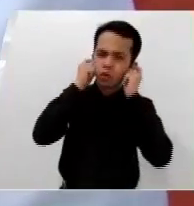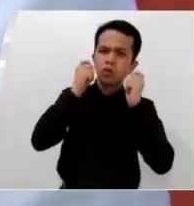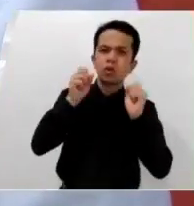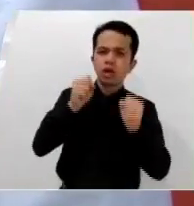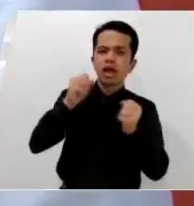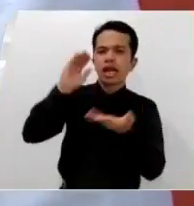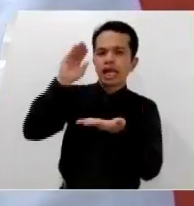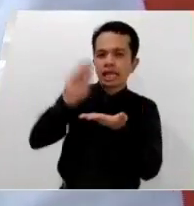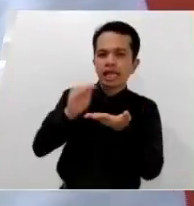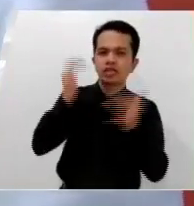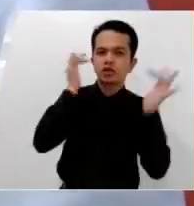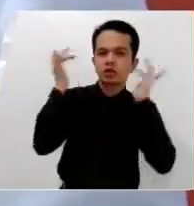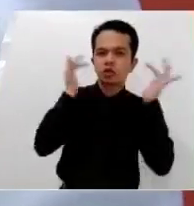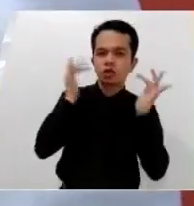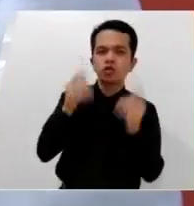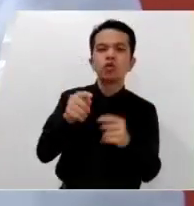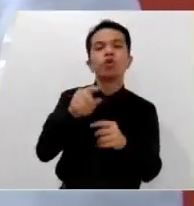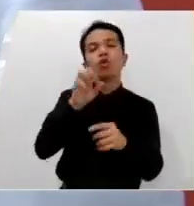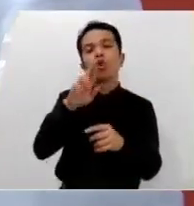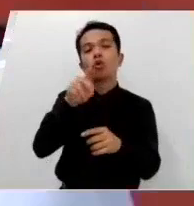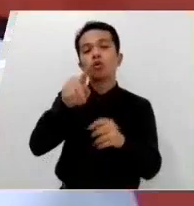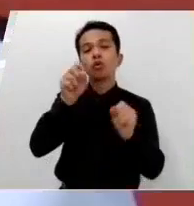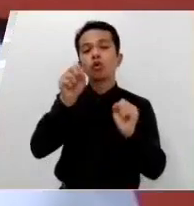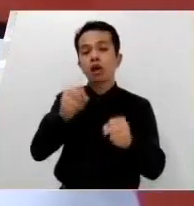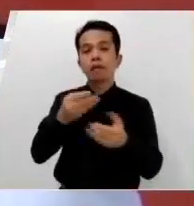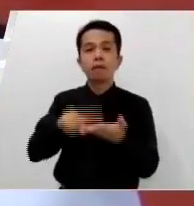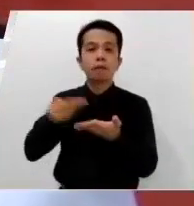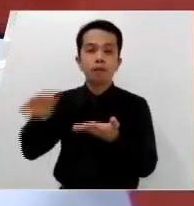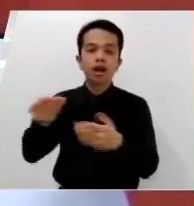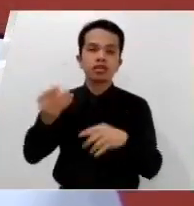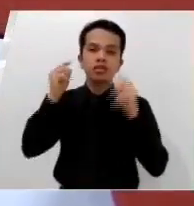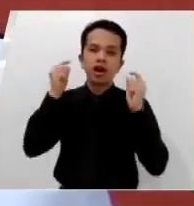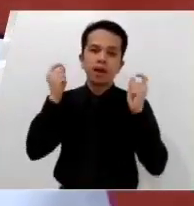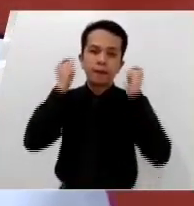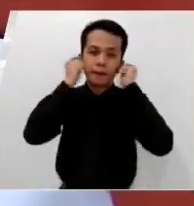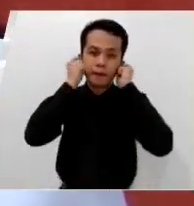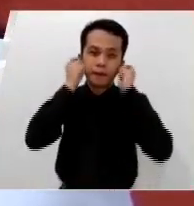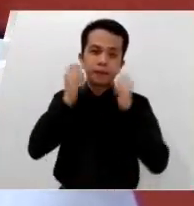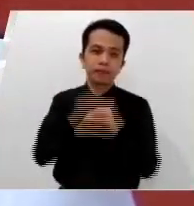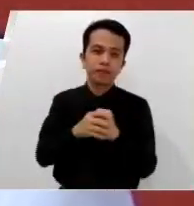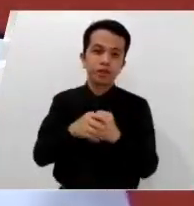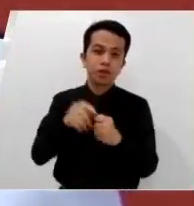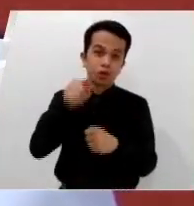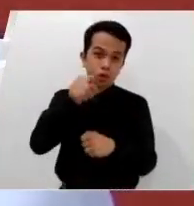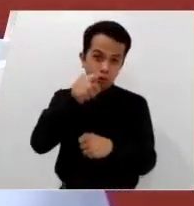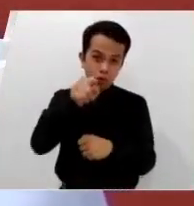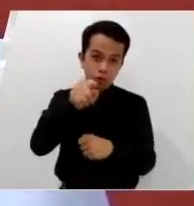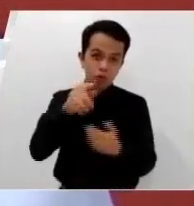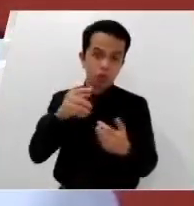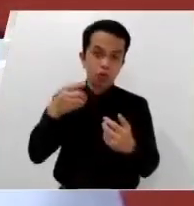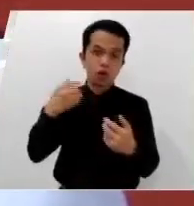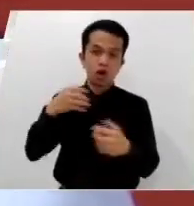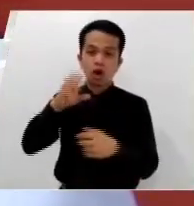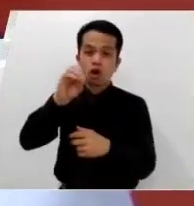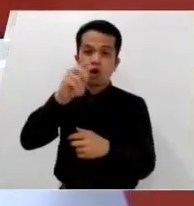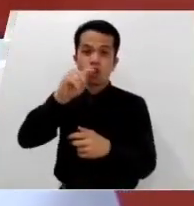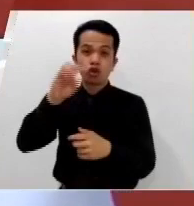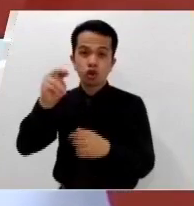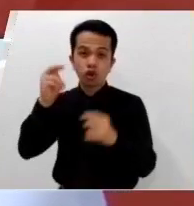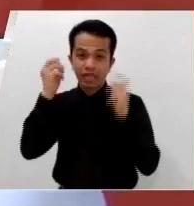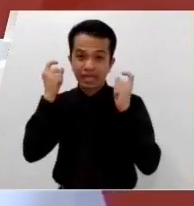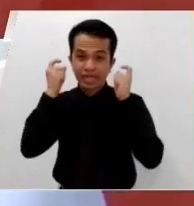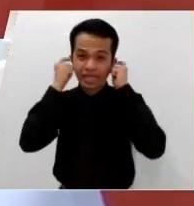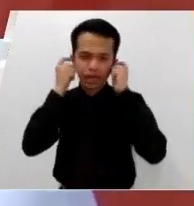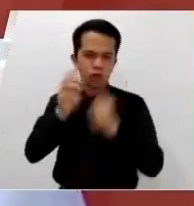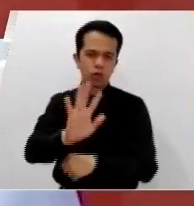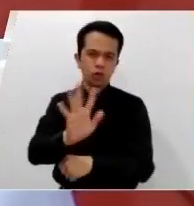naman gumamit lang ng mga, bumili ng mga earplugs. Don't attempt no, na maglagay ng mga cotton balls sa loob ng ears. So pwede po talaga